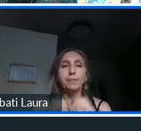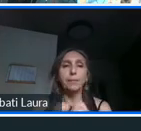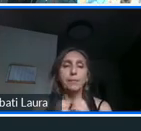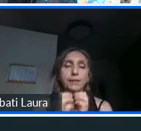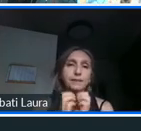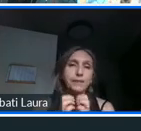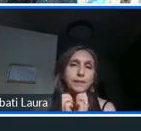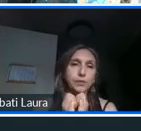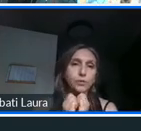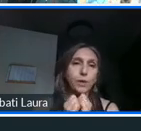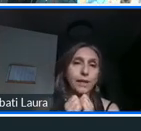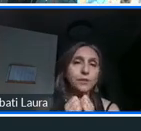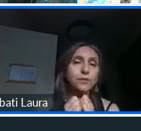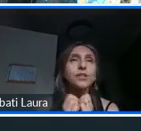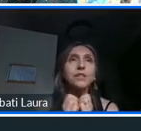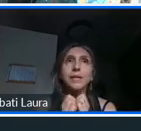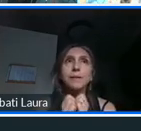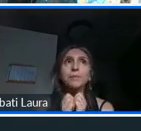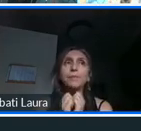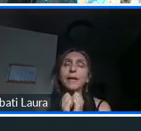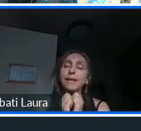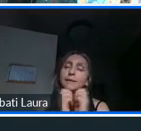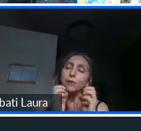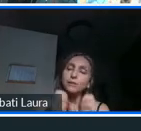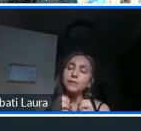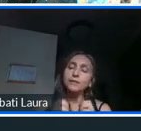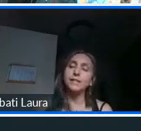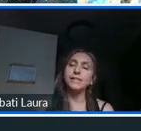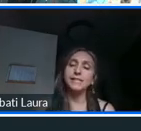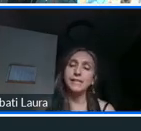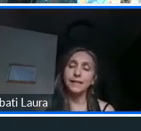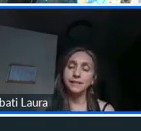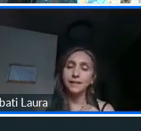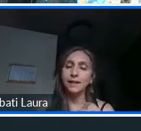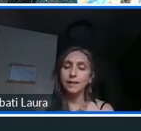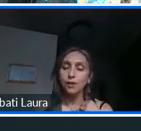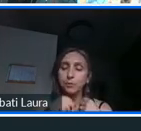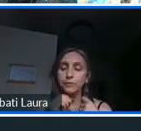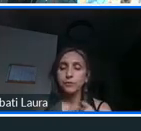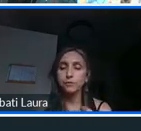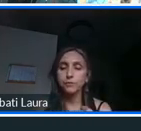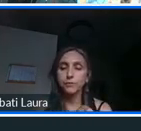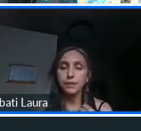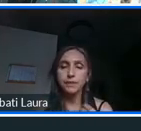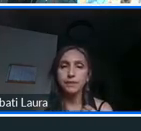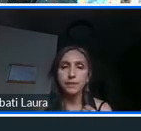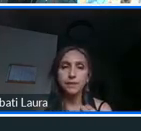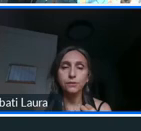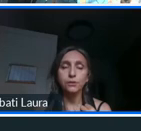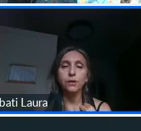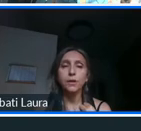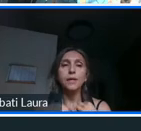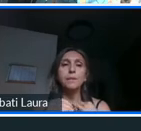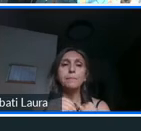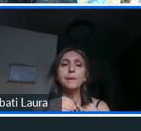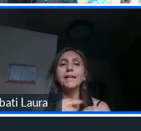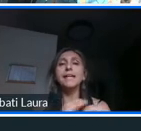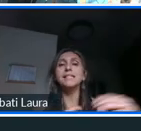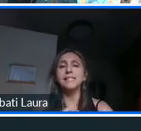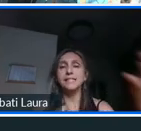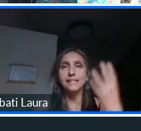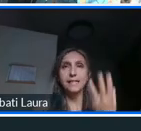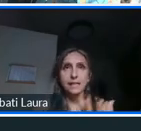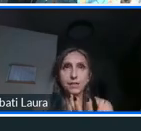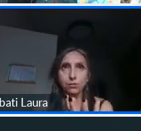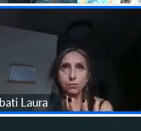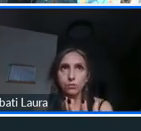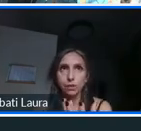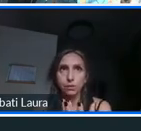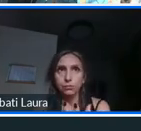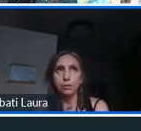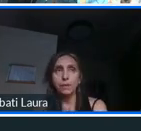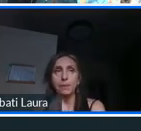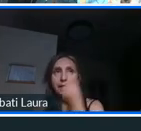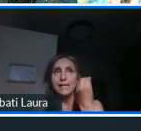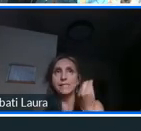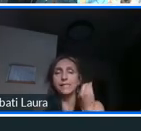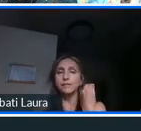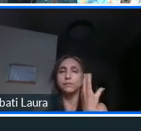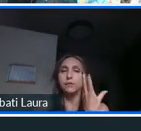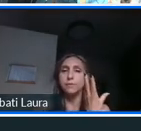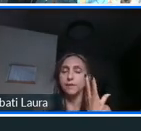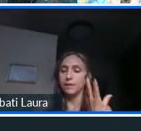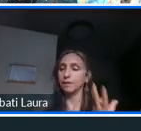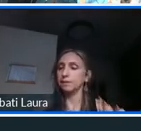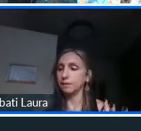tutela della proprietà intellettuale, non c'è tempo, ma è molto interessante anche come filosofia del diritto. Perché esiste la legge sul diritto d'autore?